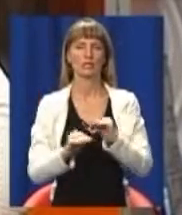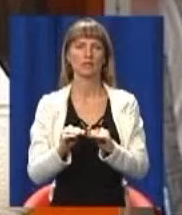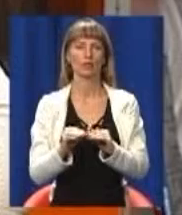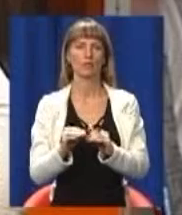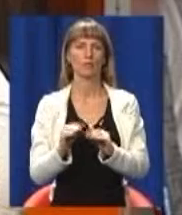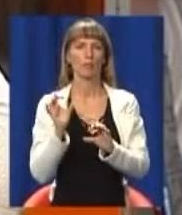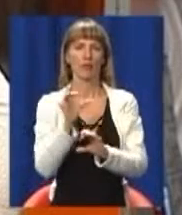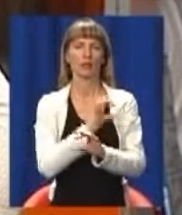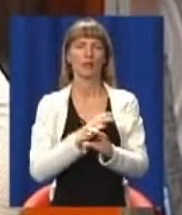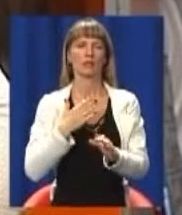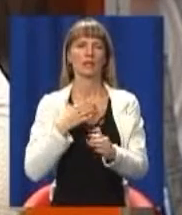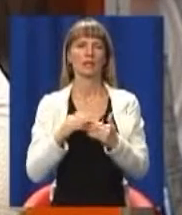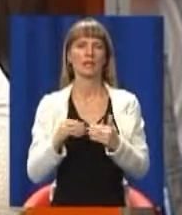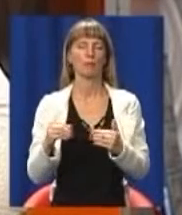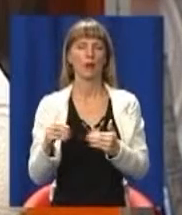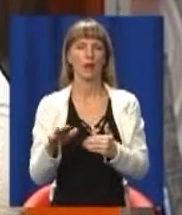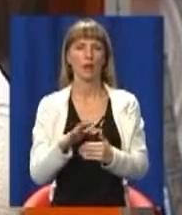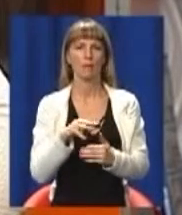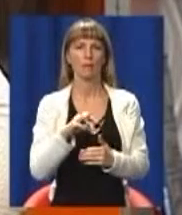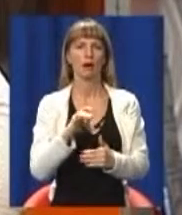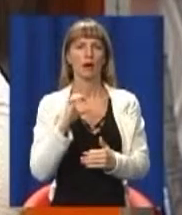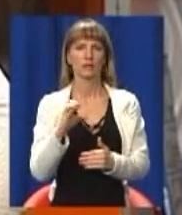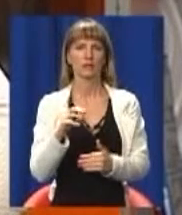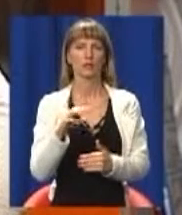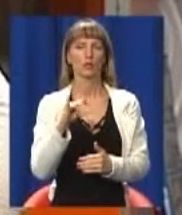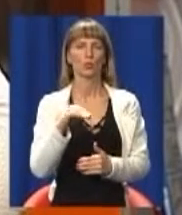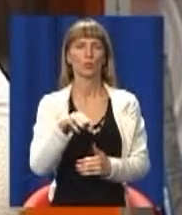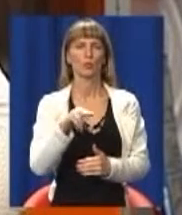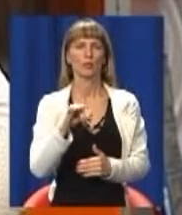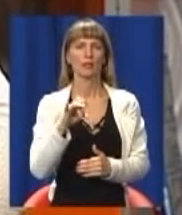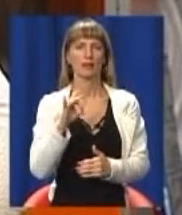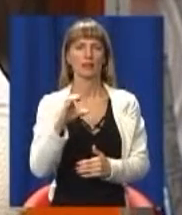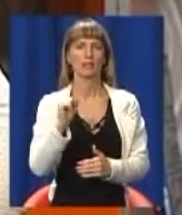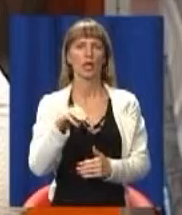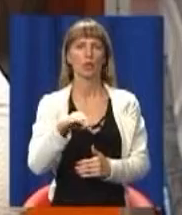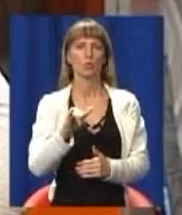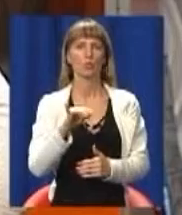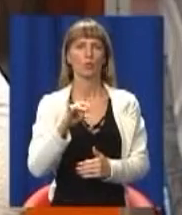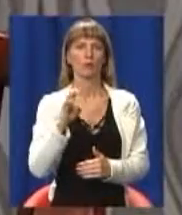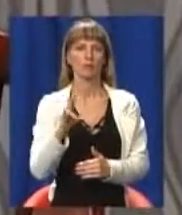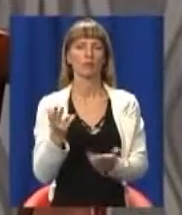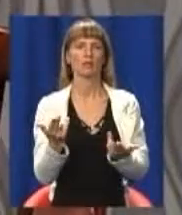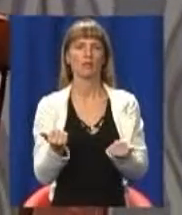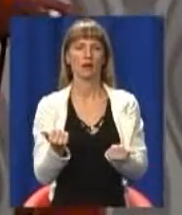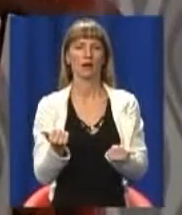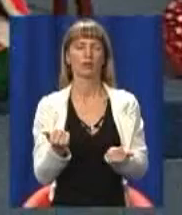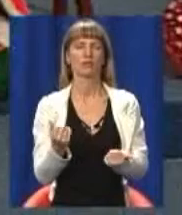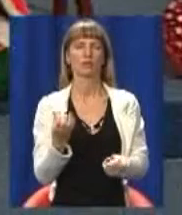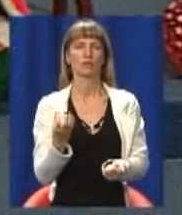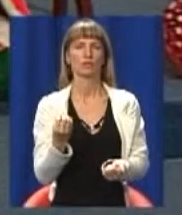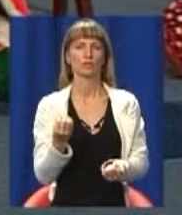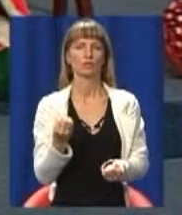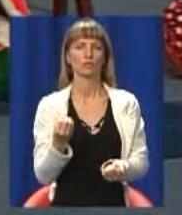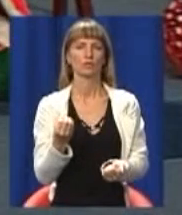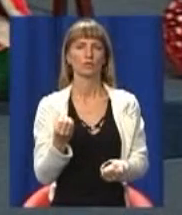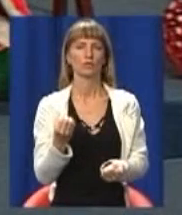планети такі, як наша планета Земля, Марс, Юпітер, Сатурн. Угу. Так, дійсно, також там є ще